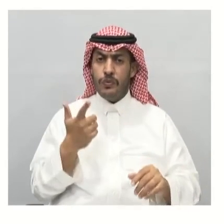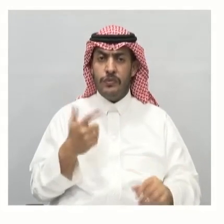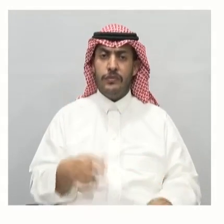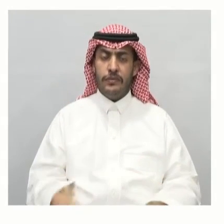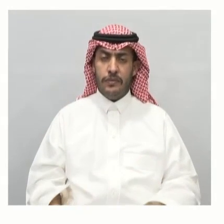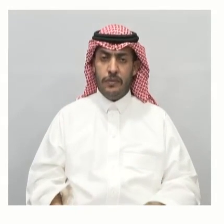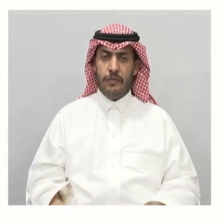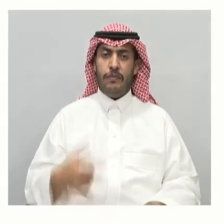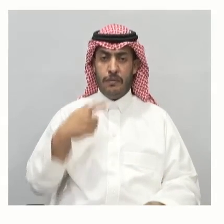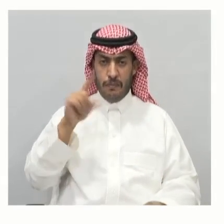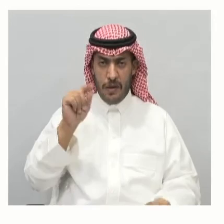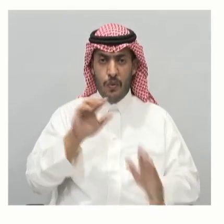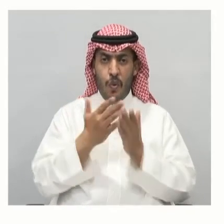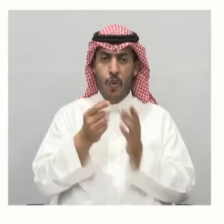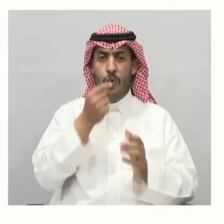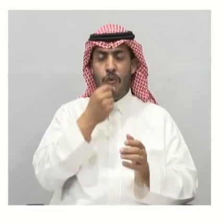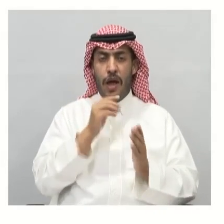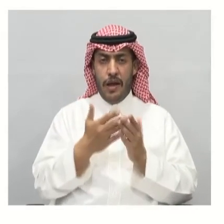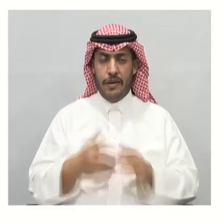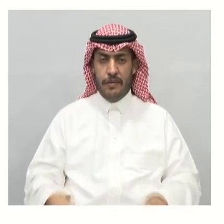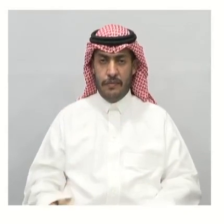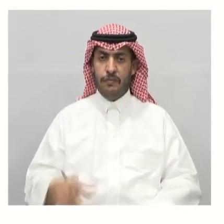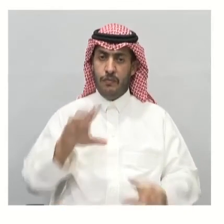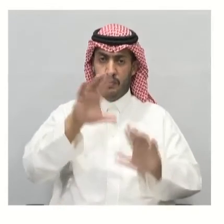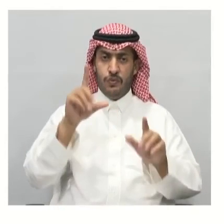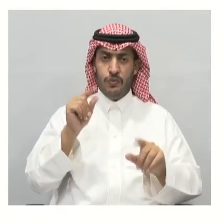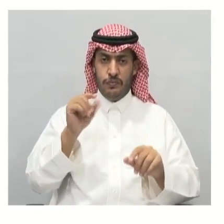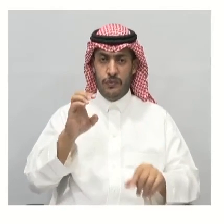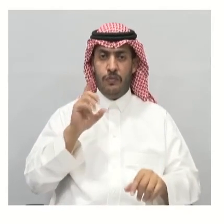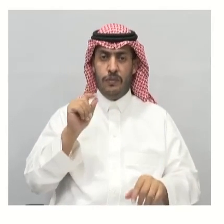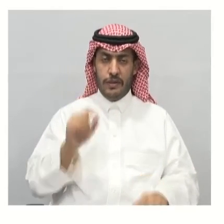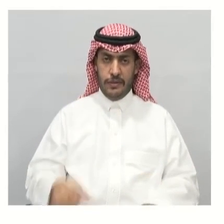وسلم ممتاز القران الكريم اجابتكم